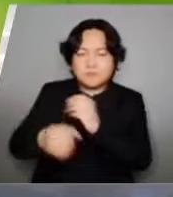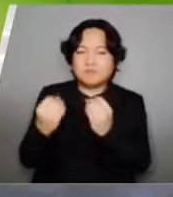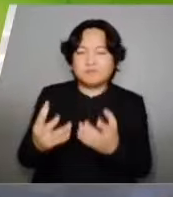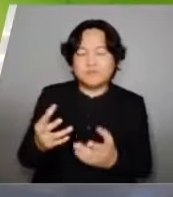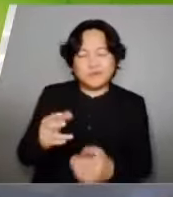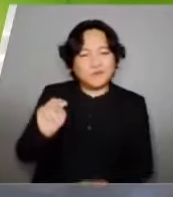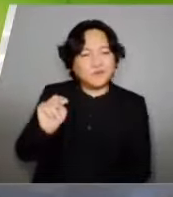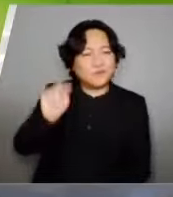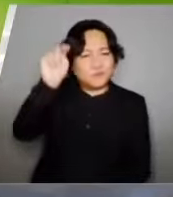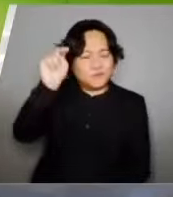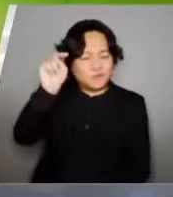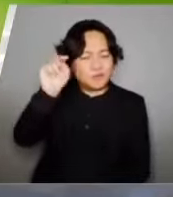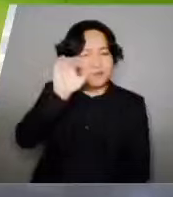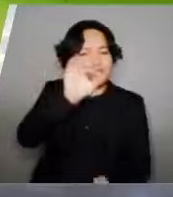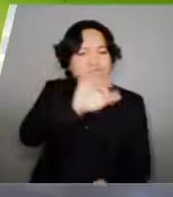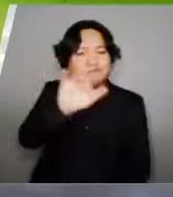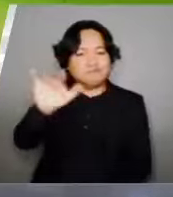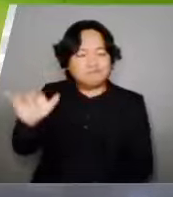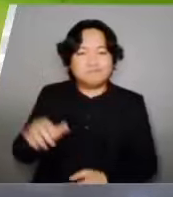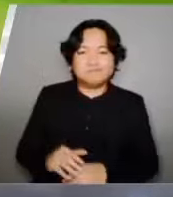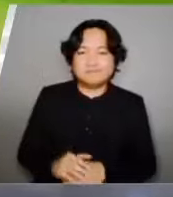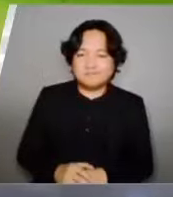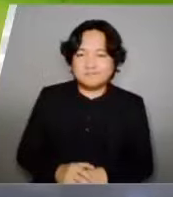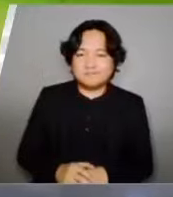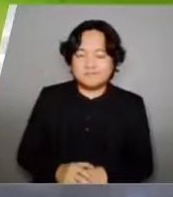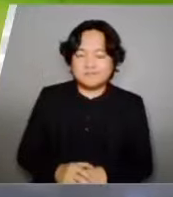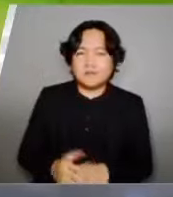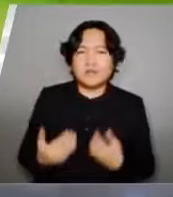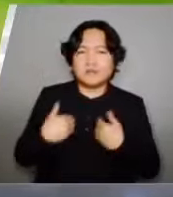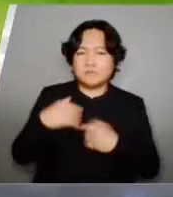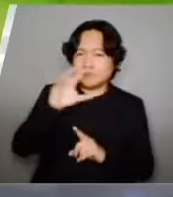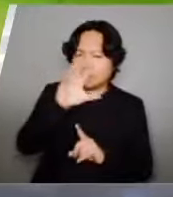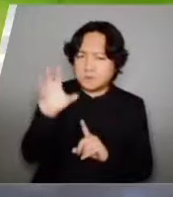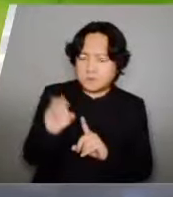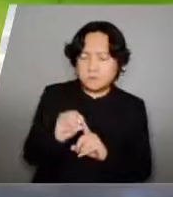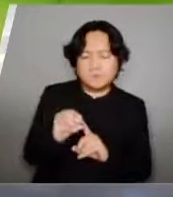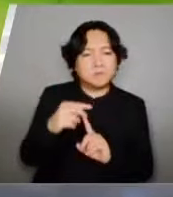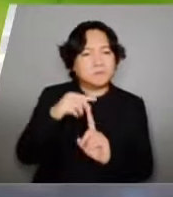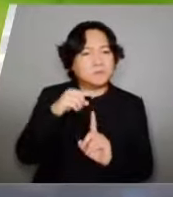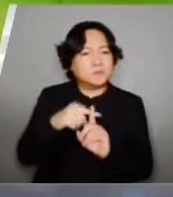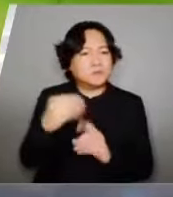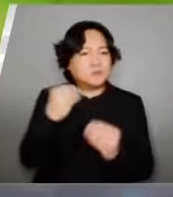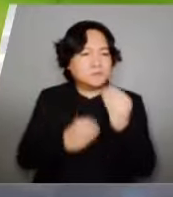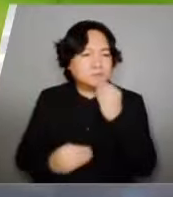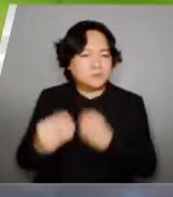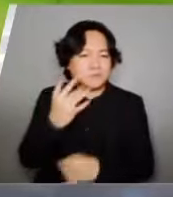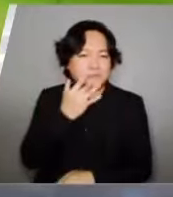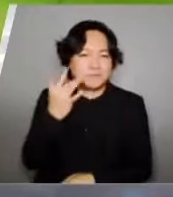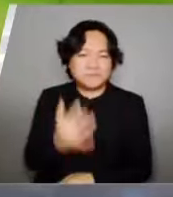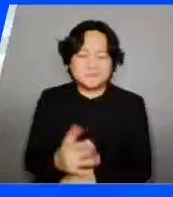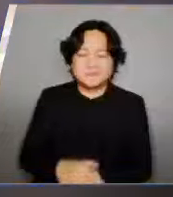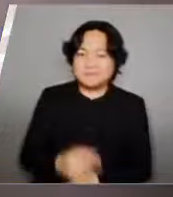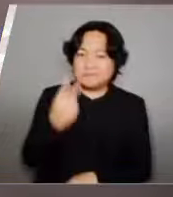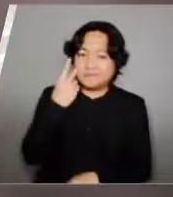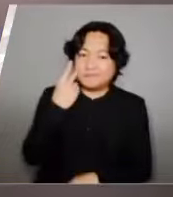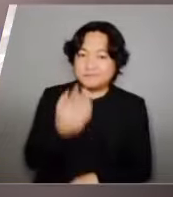di magpapahuli ang timog sa makulay na kultura at masasarap na pagkain. Narito ang Biyaheng Saksi.